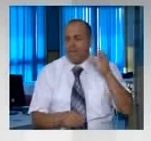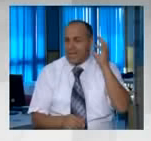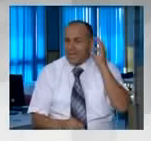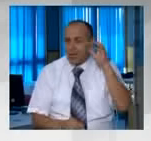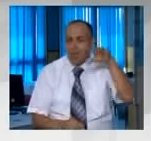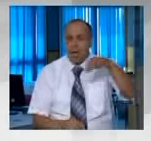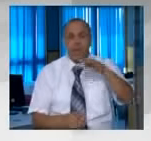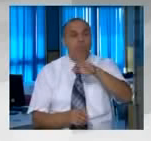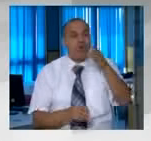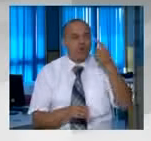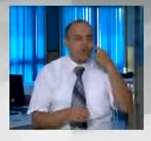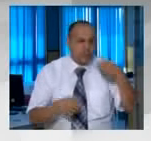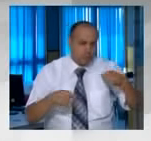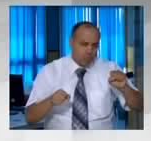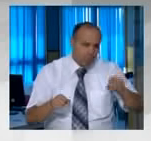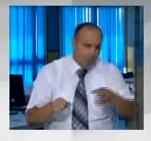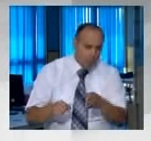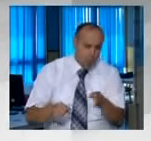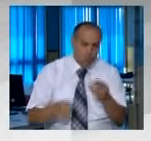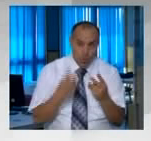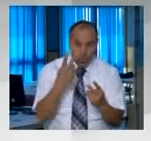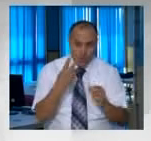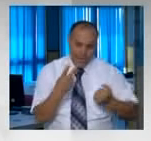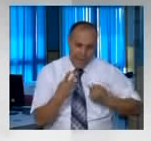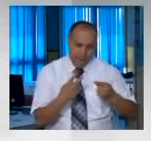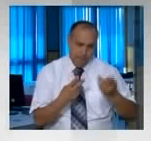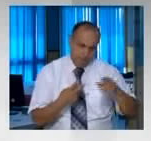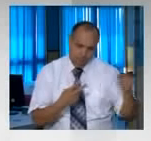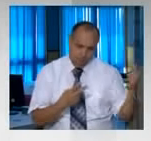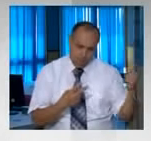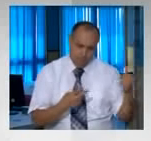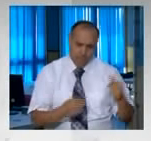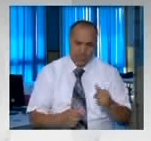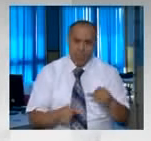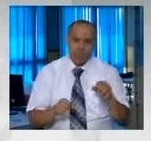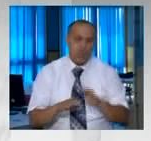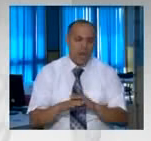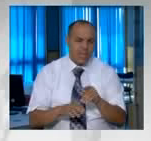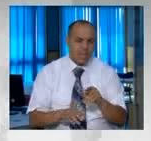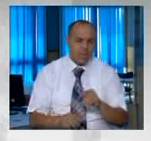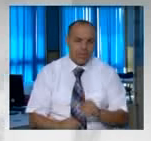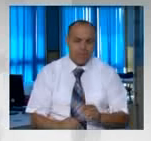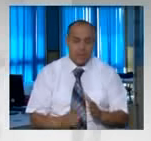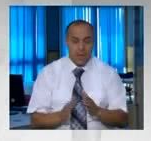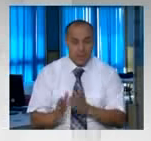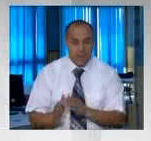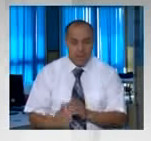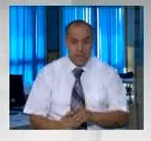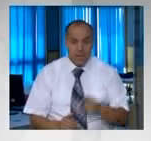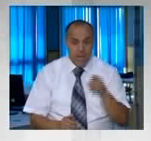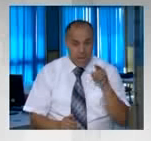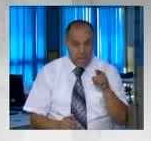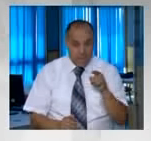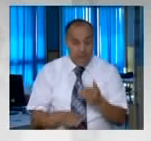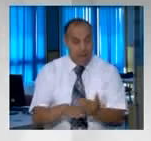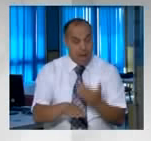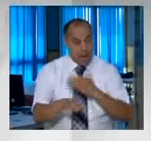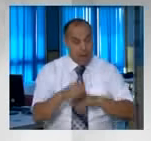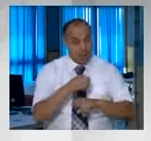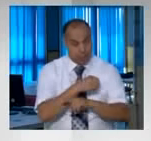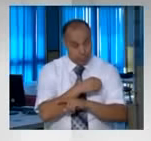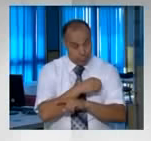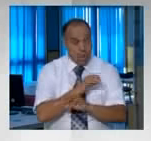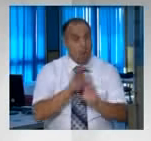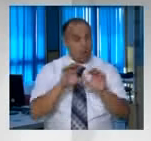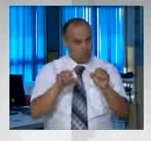والمناطق الجبليه المتاخمه لولايه القصرين. نعم. اذا العمليه هي عمليه استباقيه